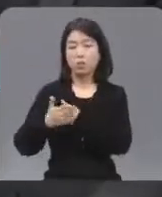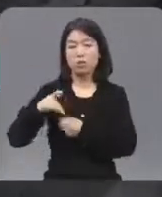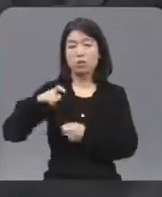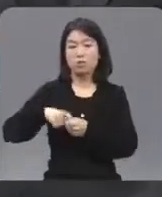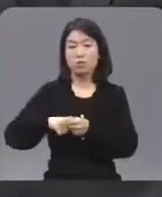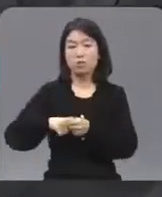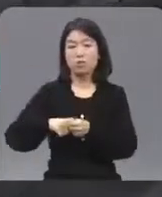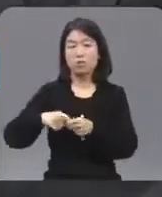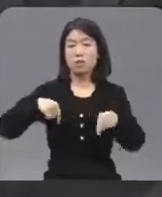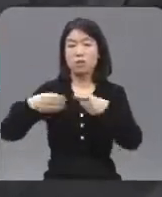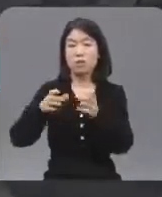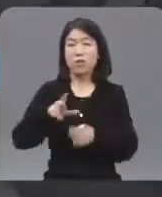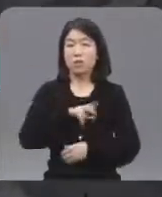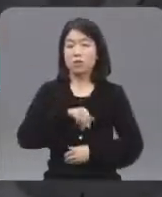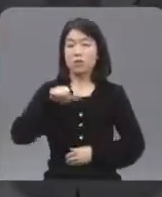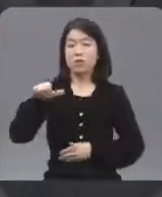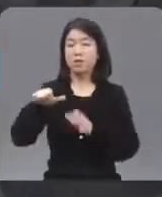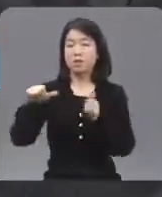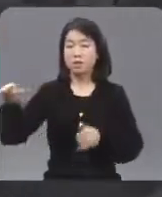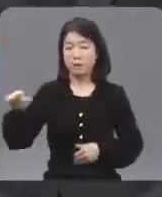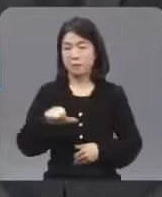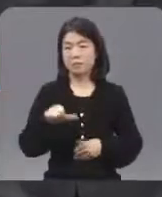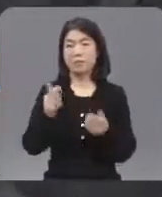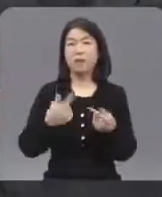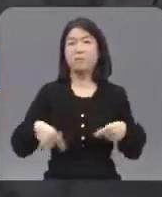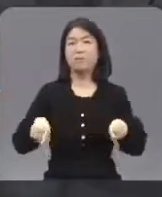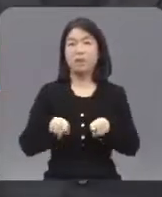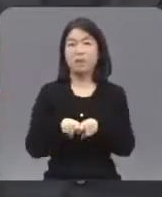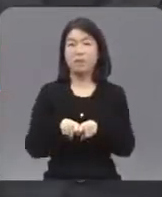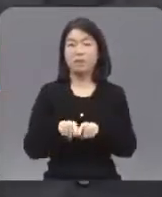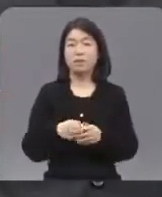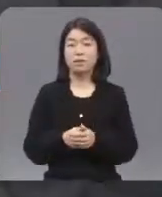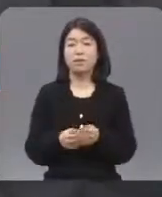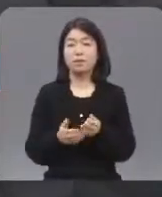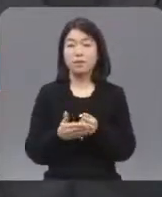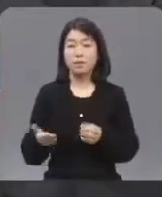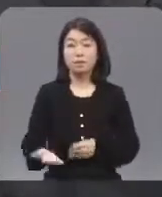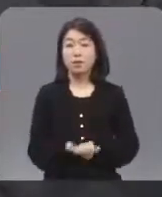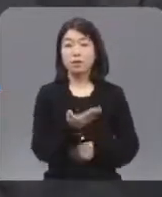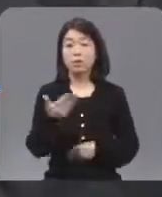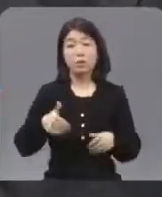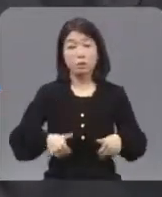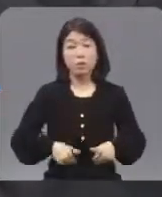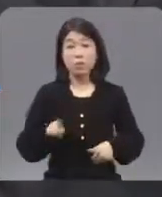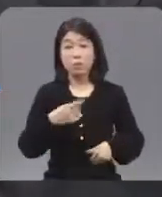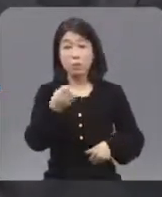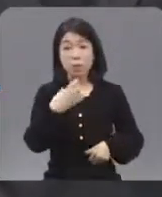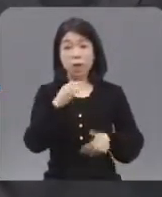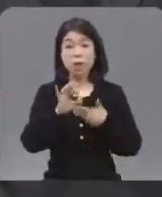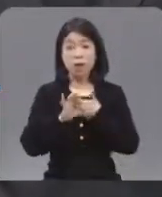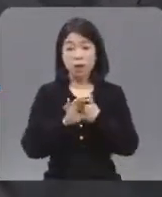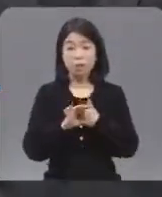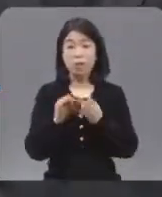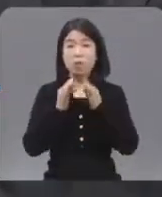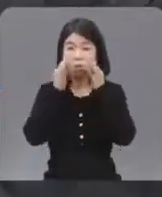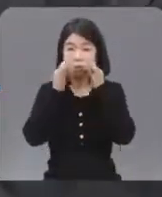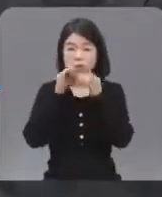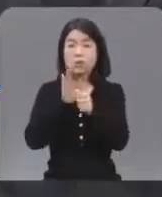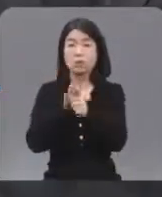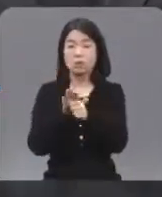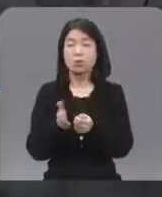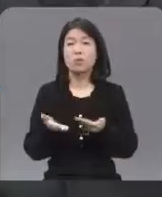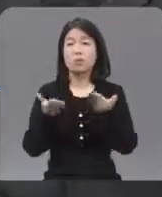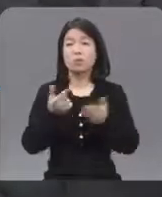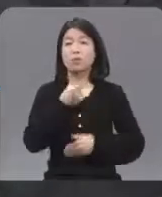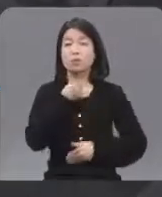위해서 오늘 저희 당의 의원들이 5분의 국회의원이 함께하셨습니다. 저희가 앞으로 필요한 거 있으면 저희한테 말씀해 주시면 최대한